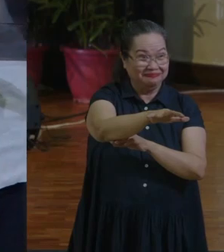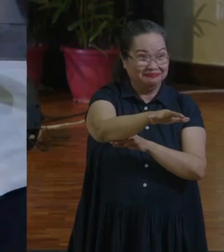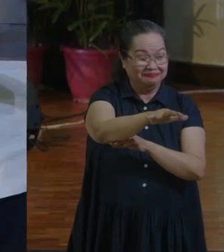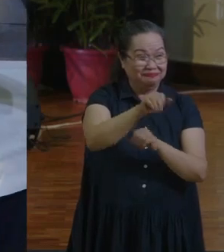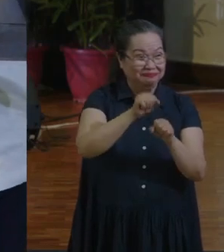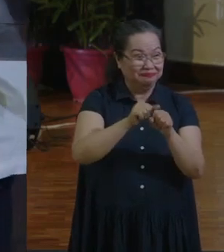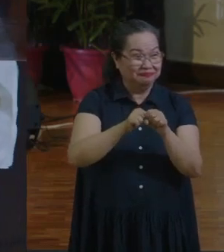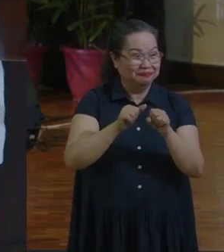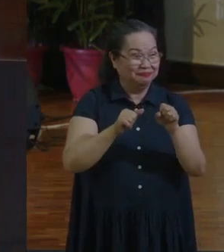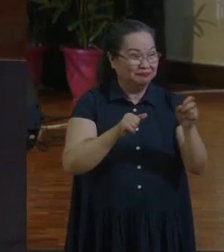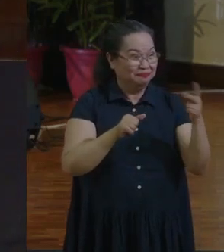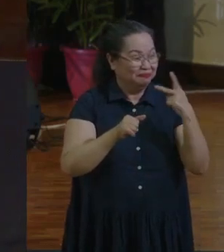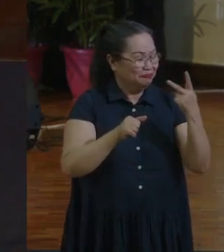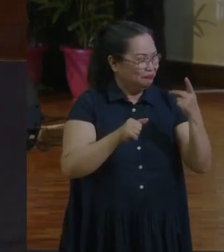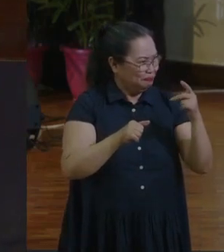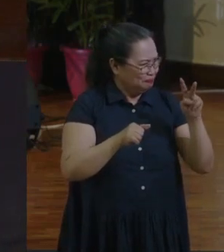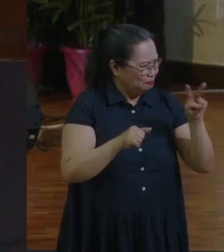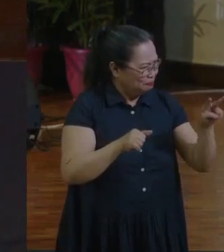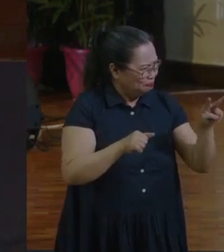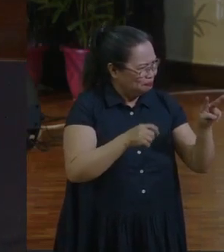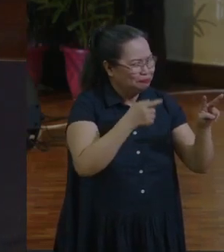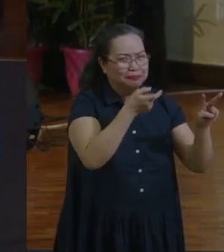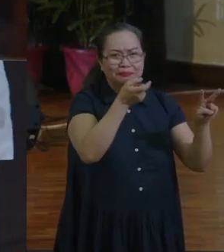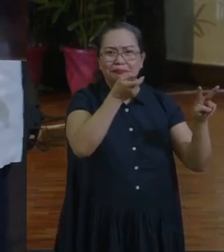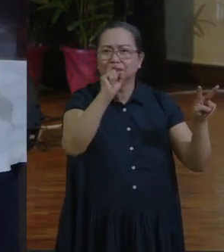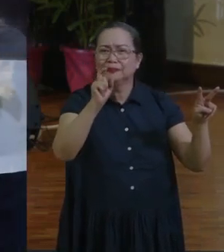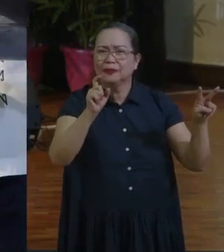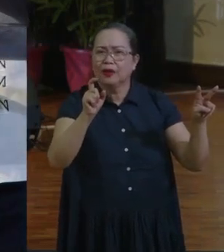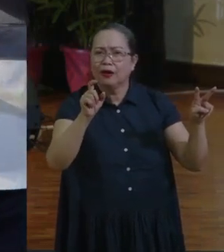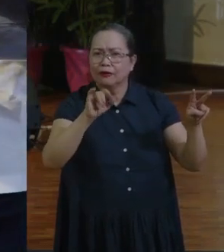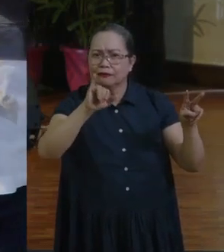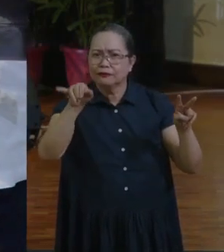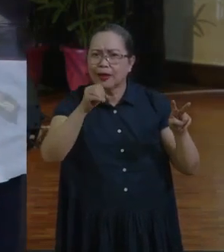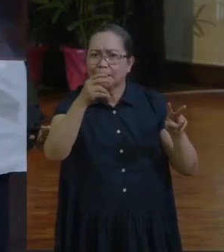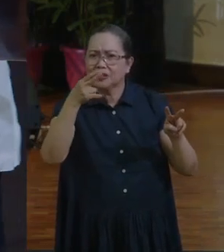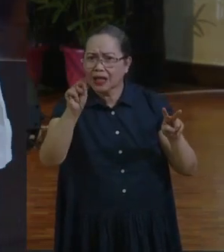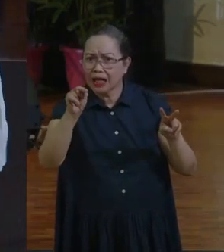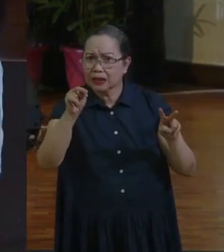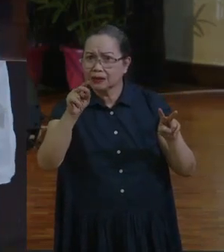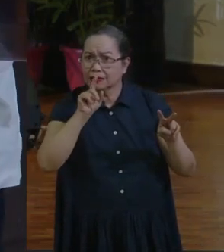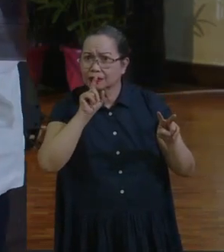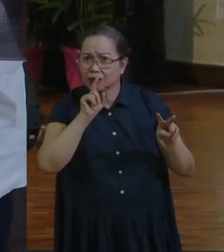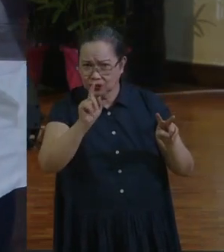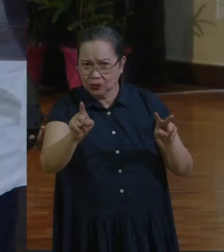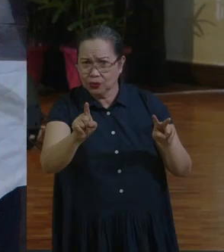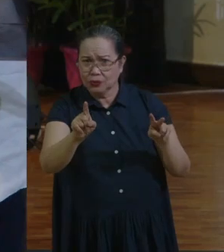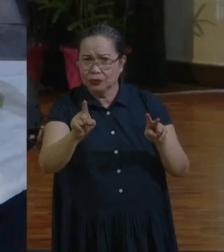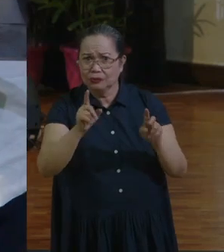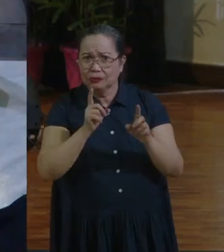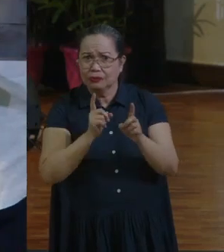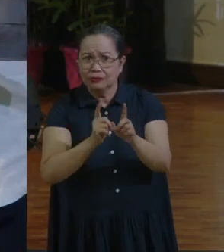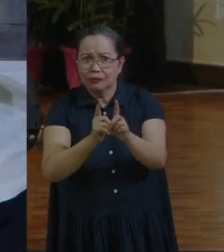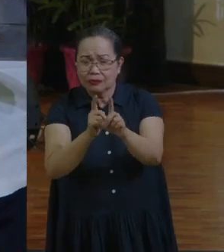Nakapagtataka po ito dahil nanggaling ito sa isang lalaki na ayon sa